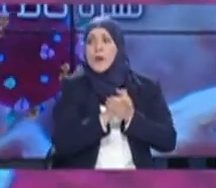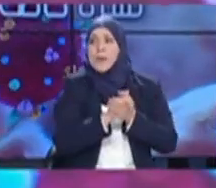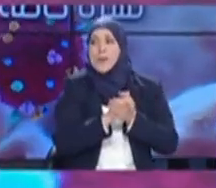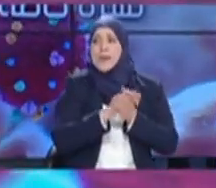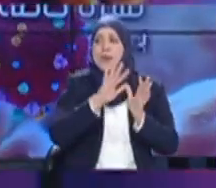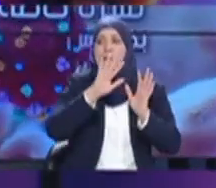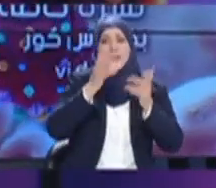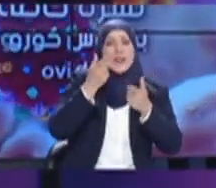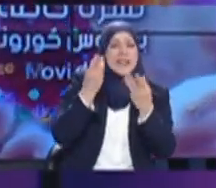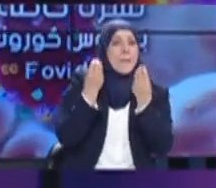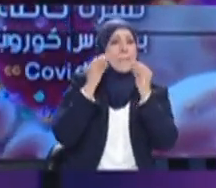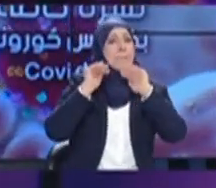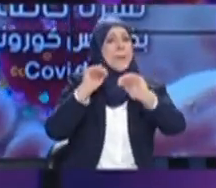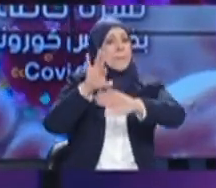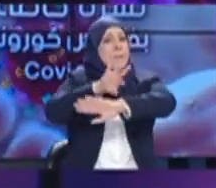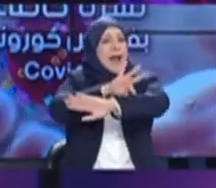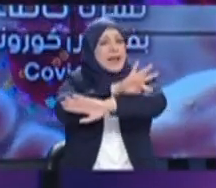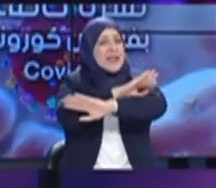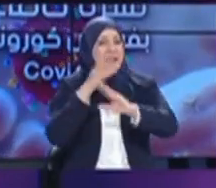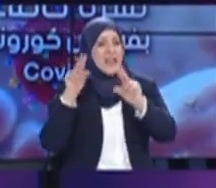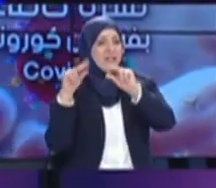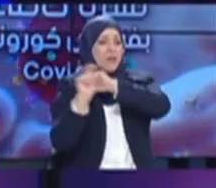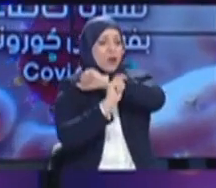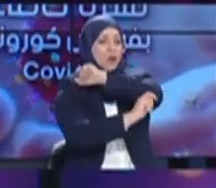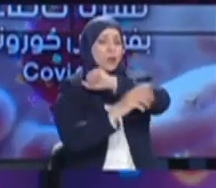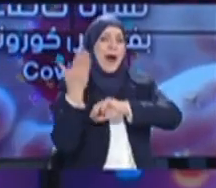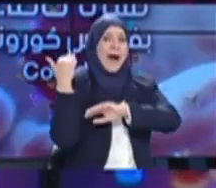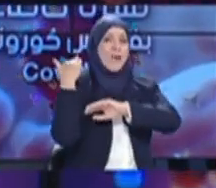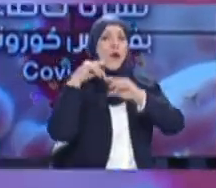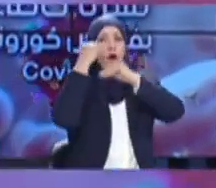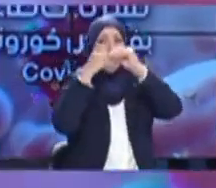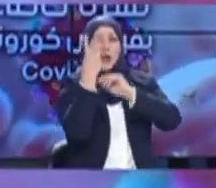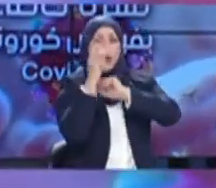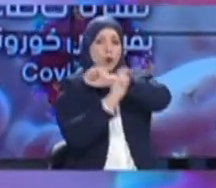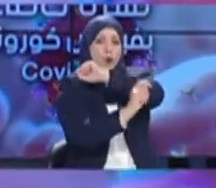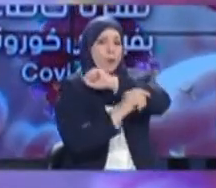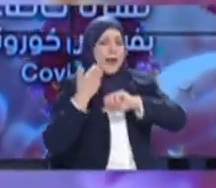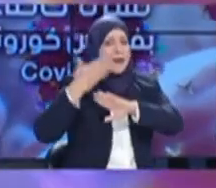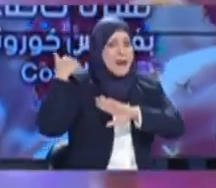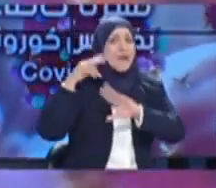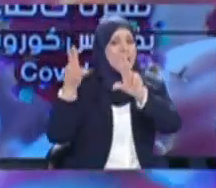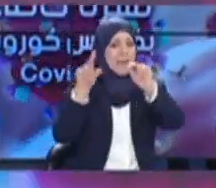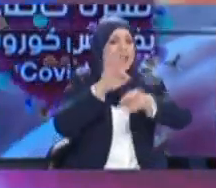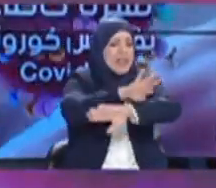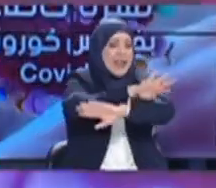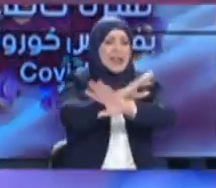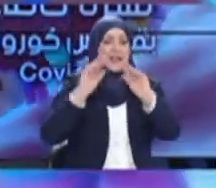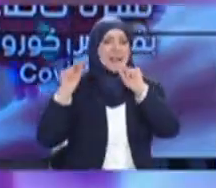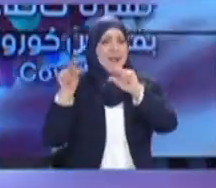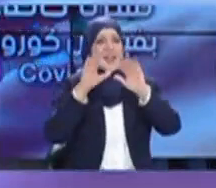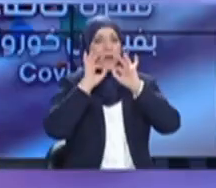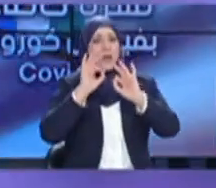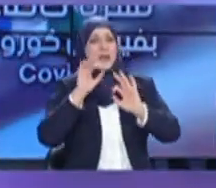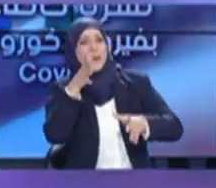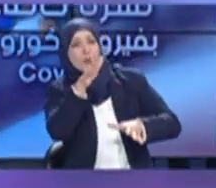نفس الاحساس عنده جمعه التالي او جمعتين التالي. اليوم فما ربما تحذير، ايضا مسؤوليه، وايضا